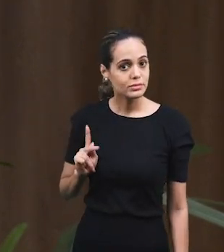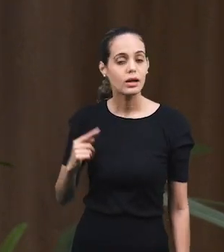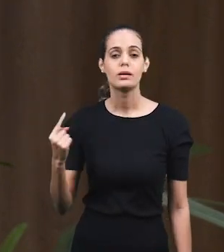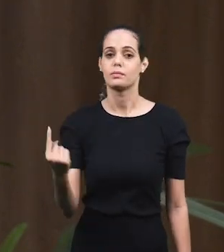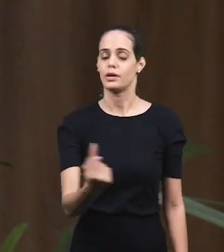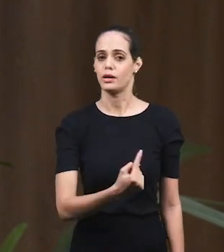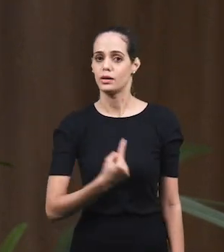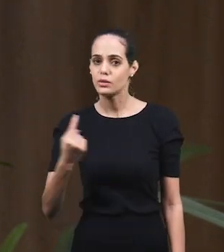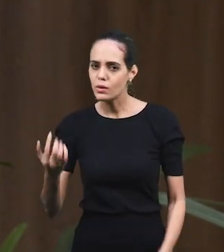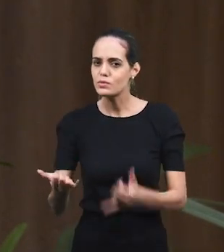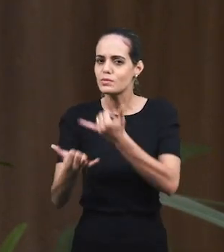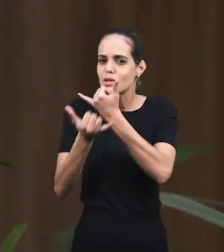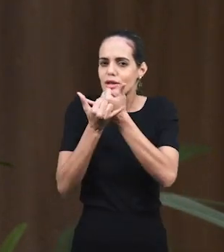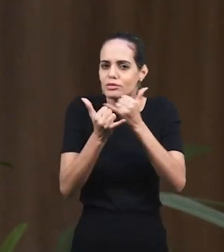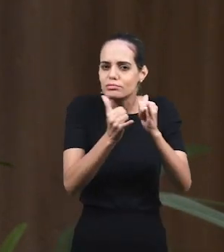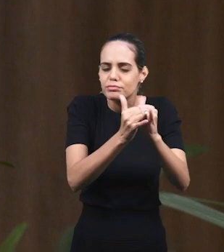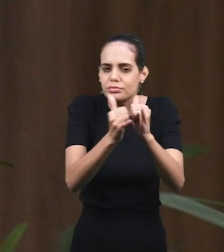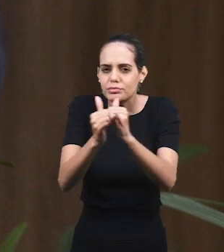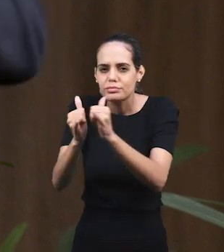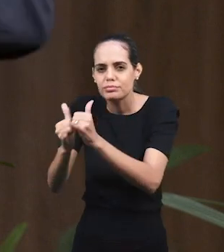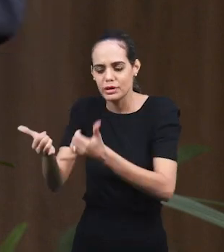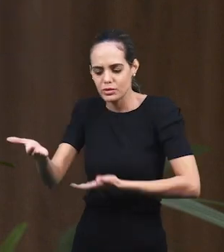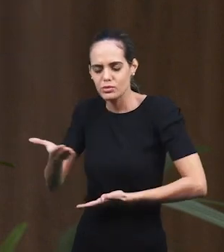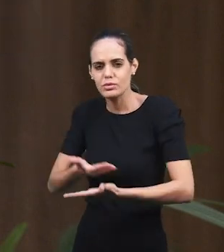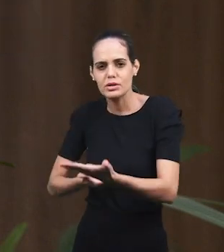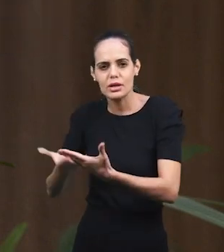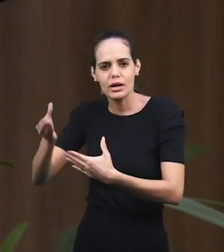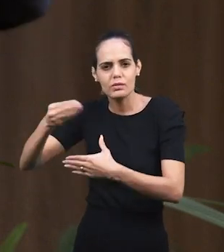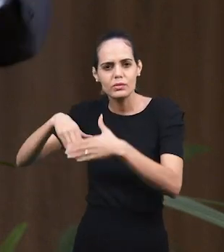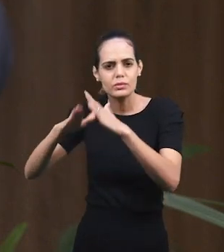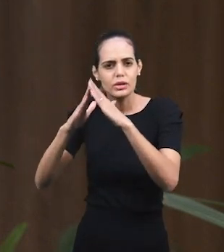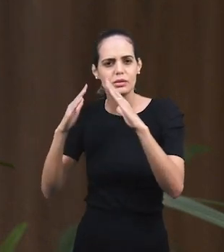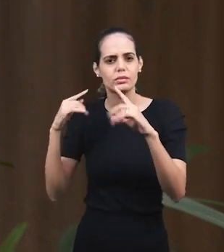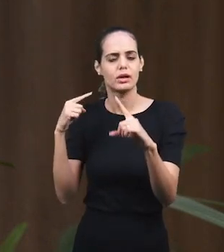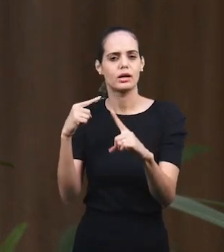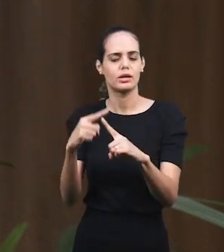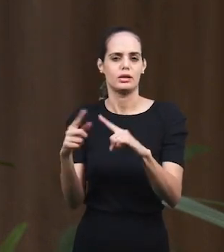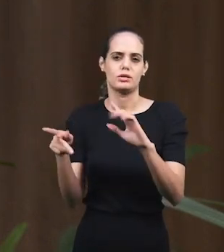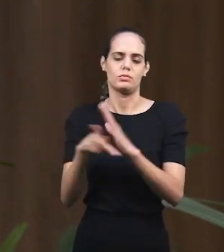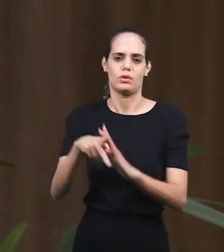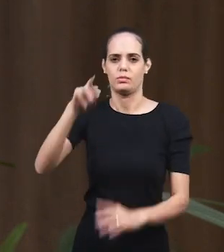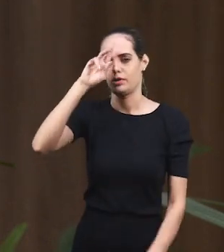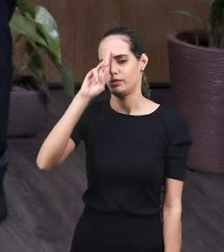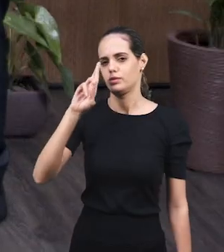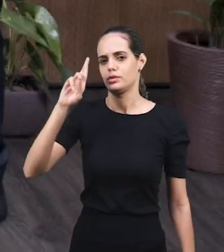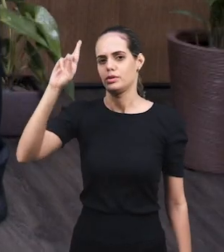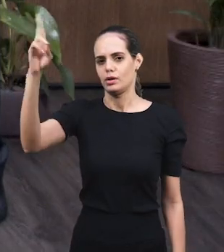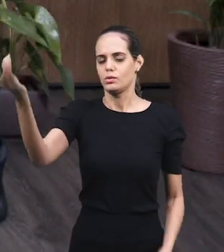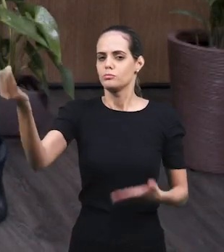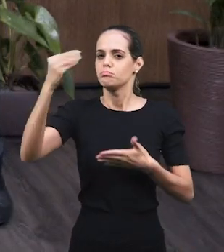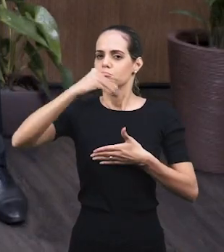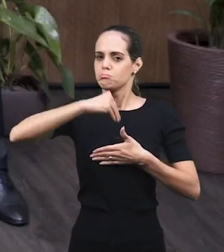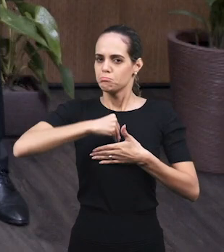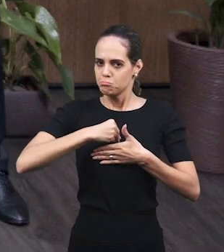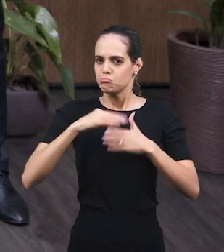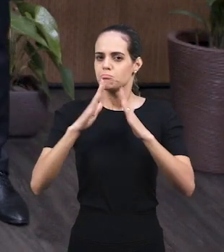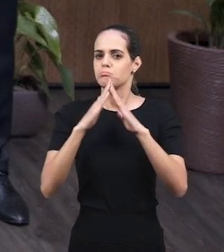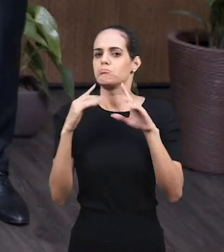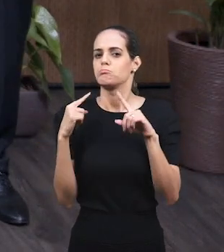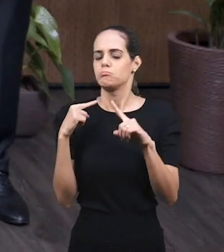à l'intérieur du collège apostolique, parmi les disciples. Pour nous, le pardon, c'est entre